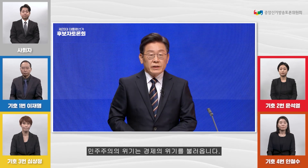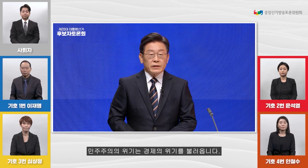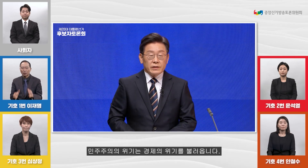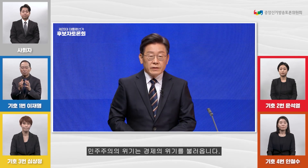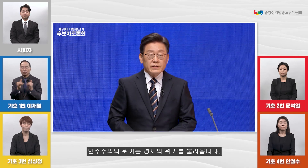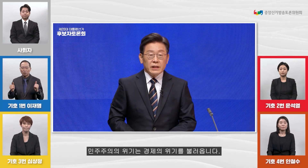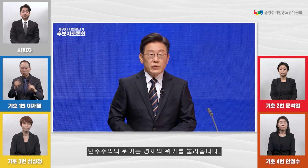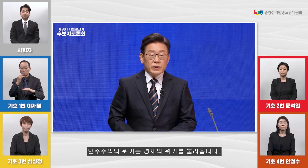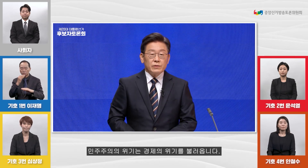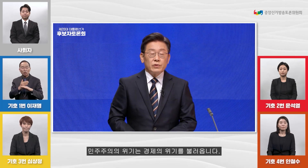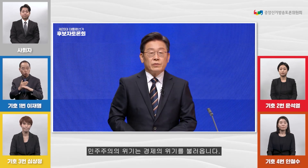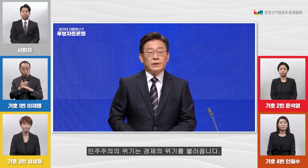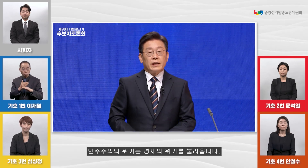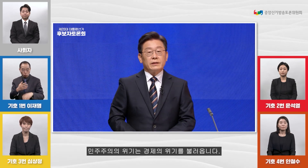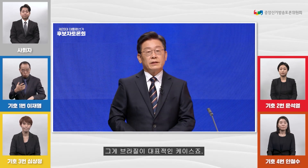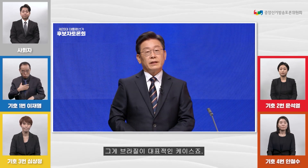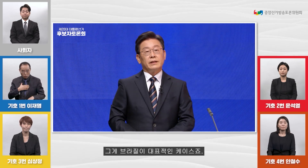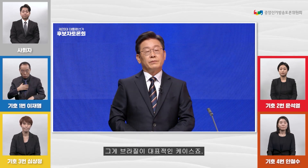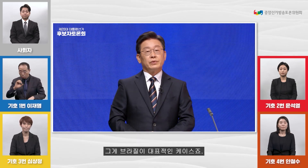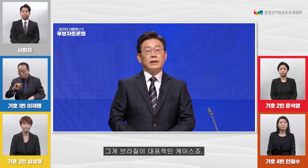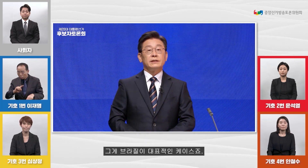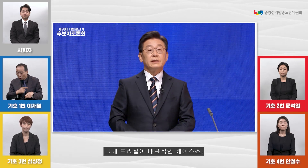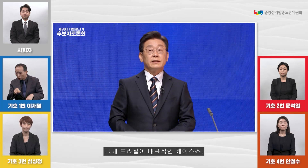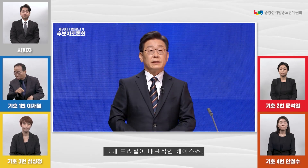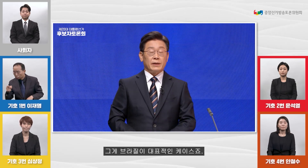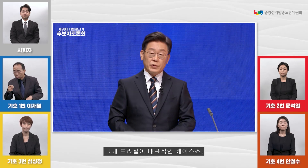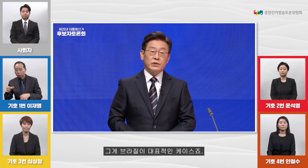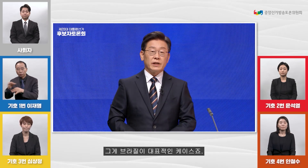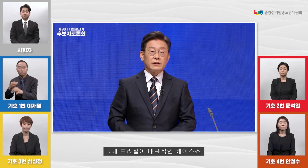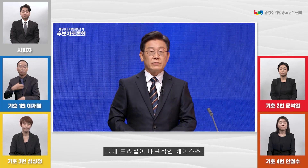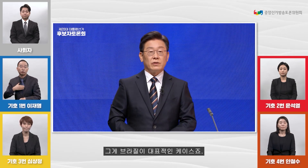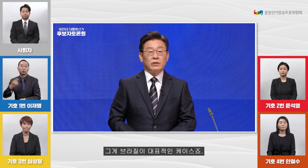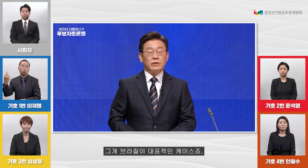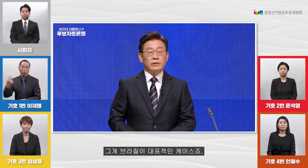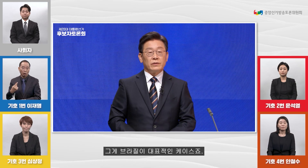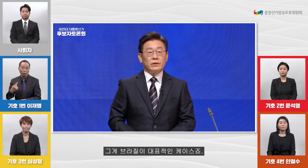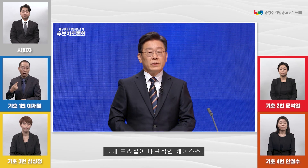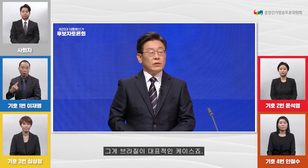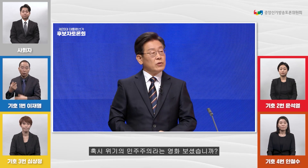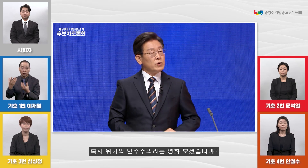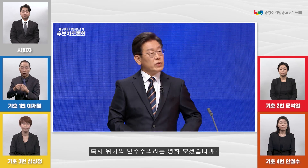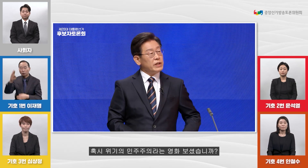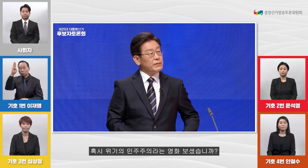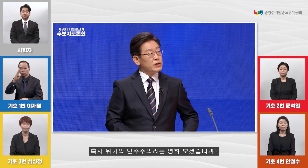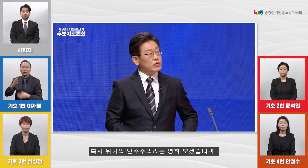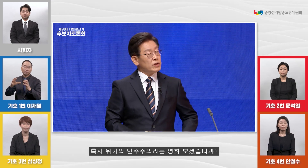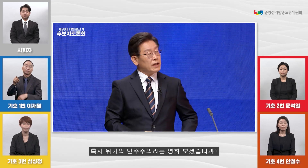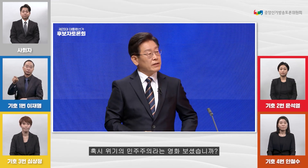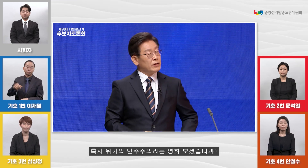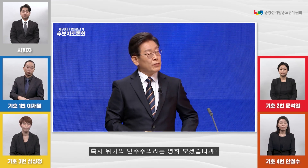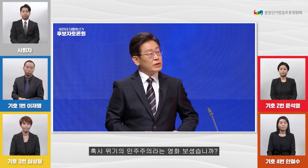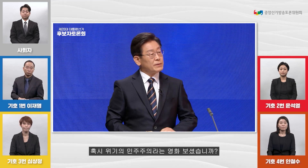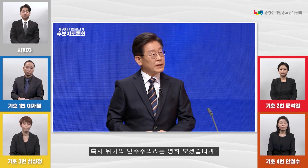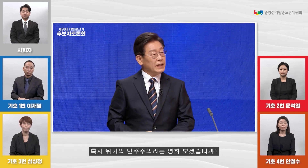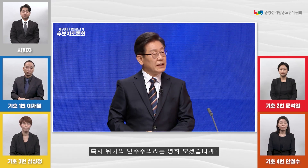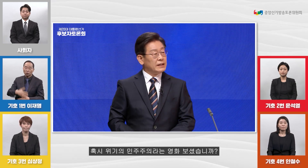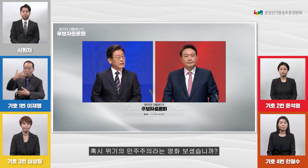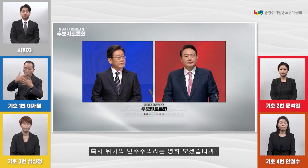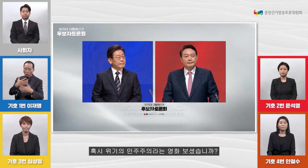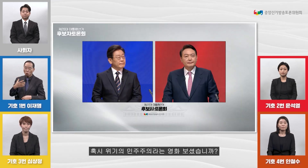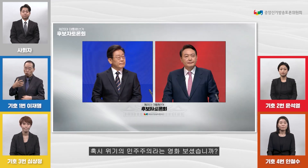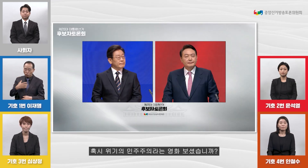민주주의의 위기는 경제의 위기를 불러옵니다. 그게 브라질이 대표적인 케이스죠. 혹시 위기의 민주주의라는 영화